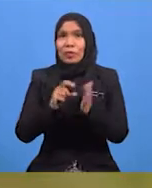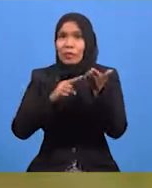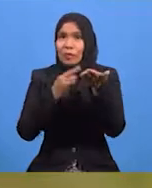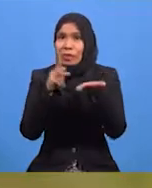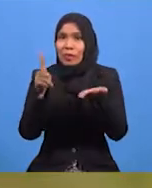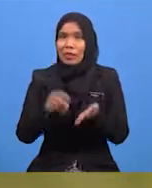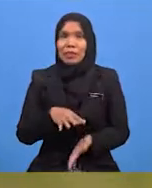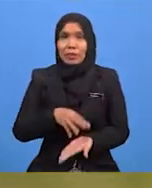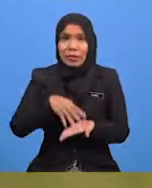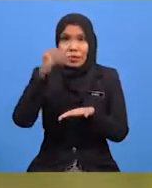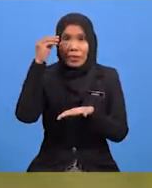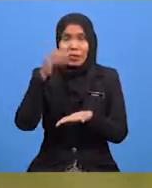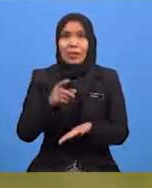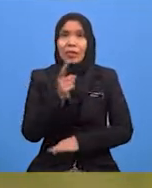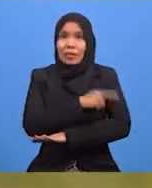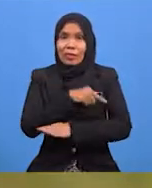kita pada hari ini.